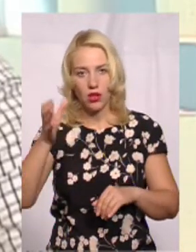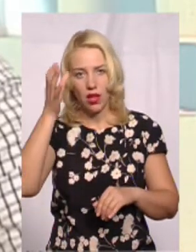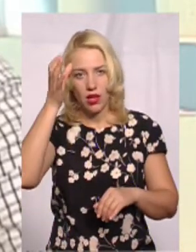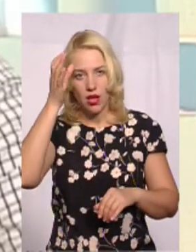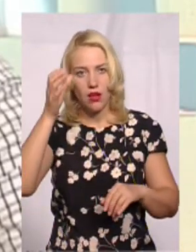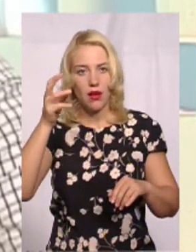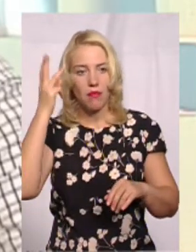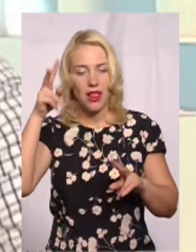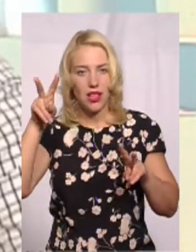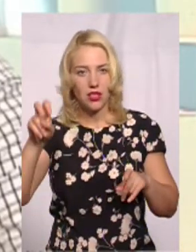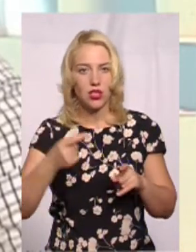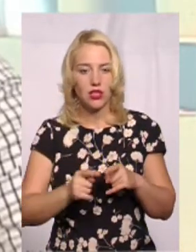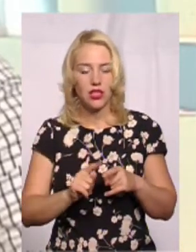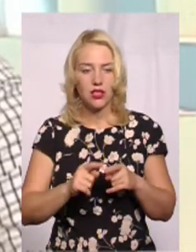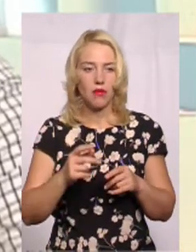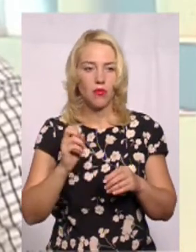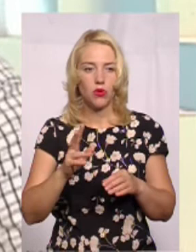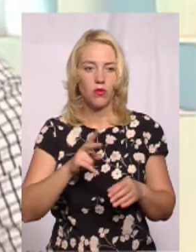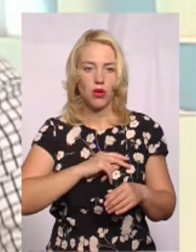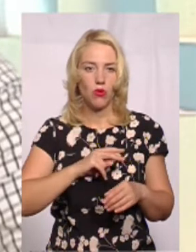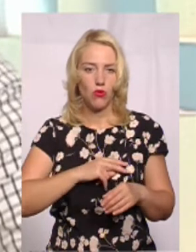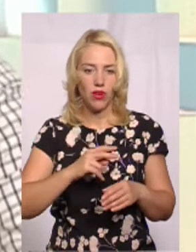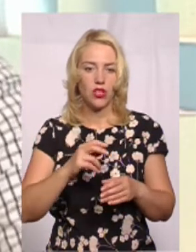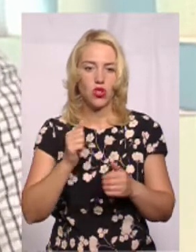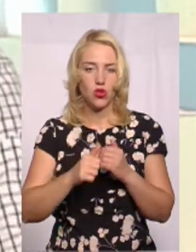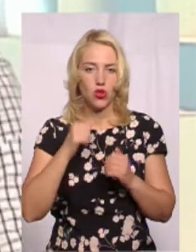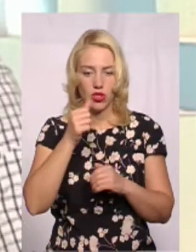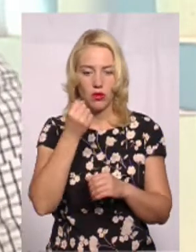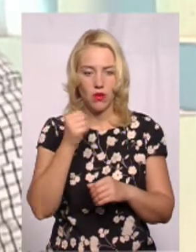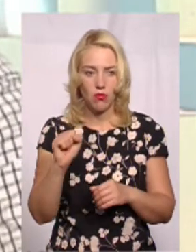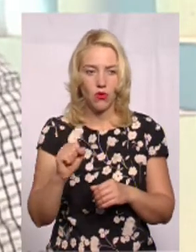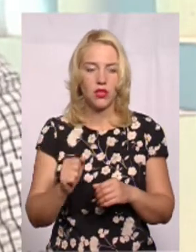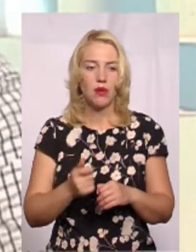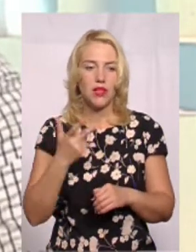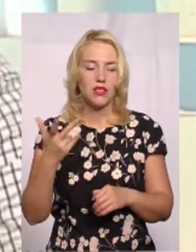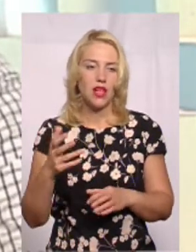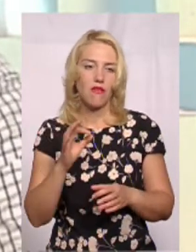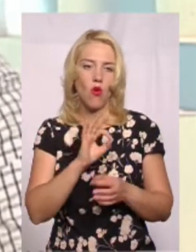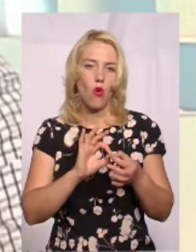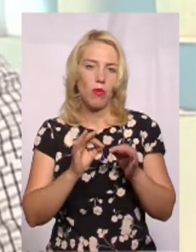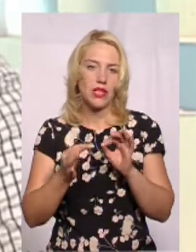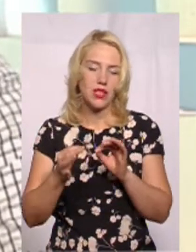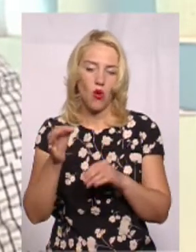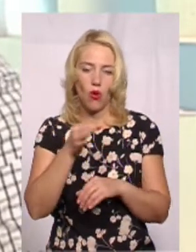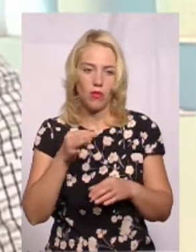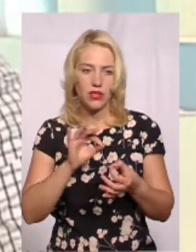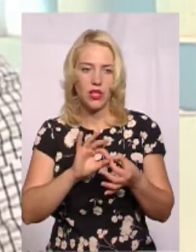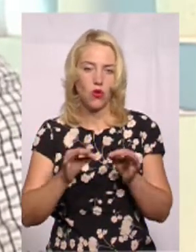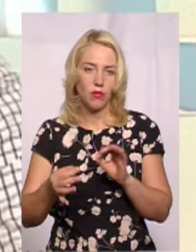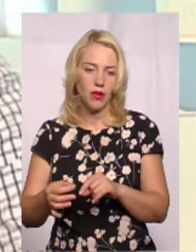передбачаємо в обласному бюджеті кошти на преміювання щорічне переможців та призерів обласних олімпіад. Отак цього року